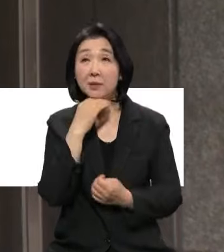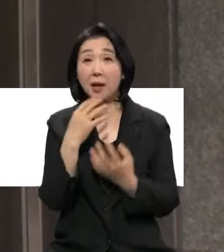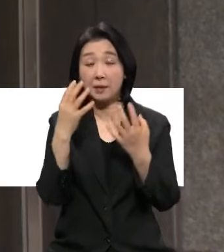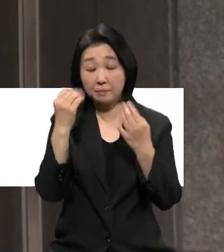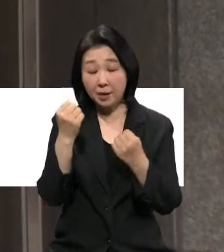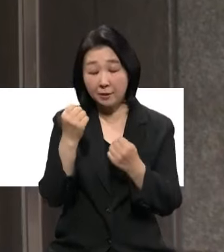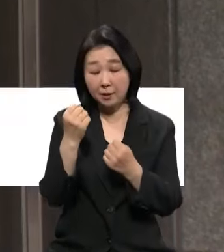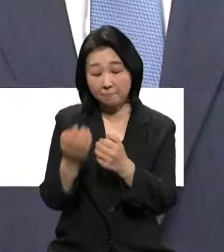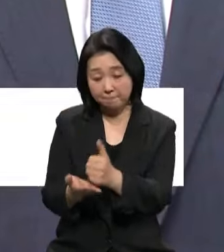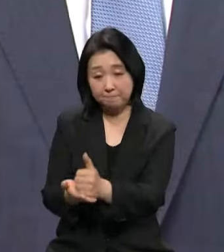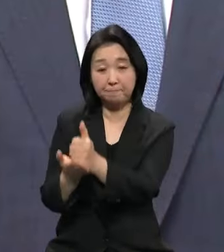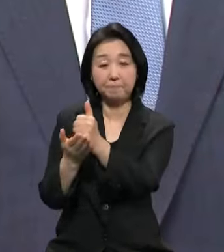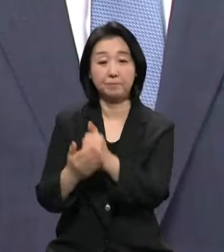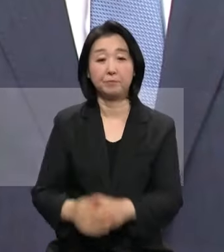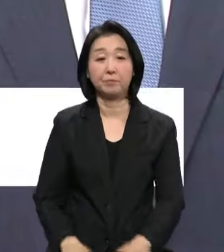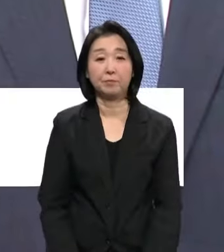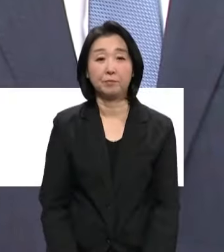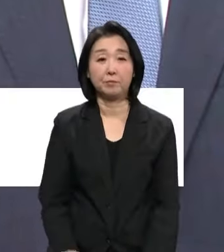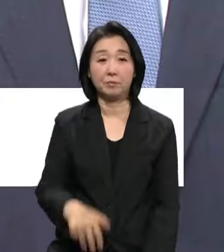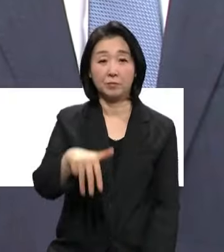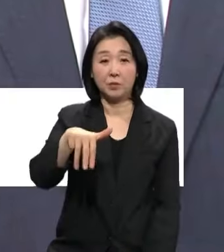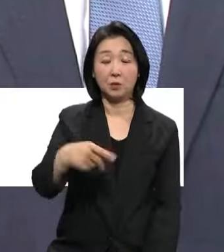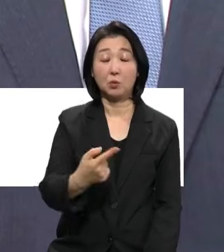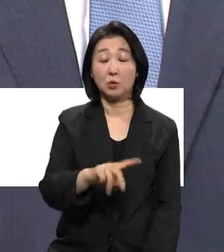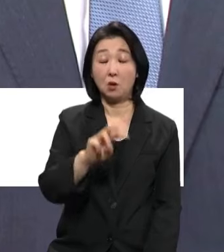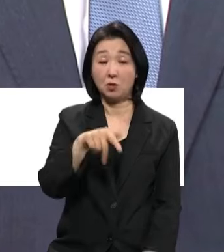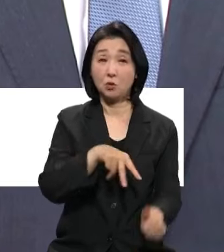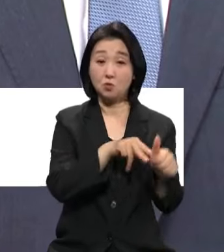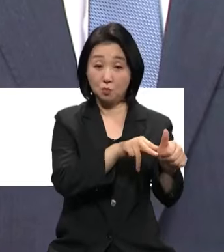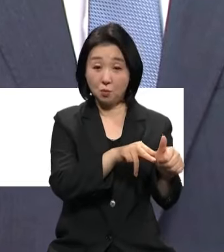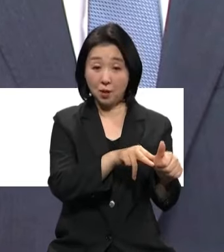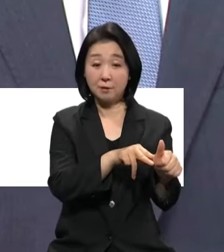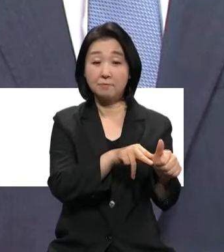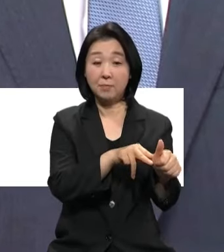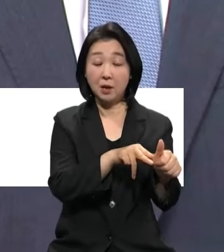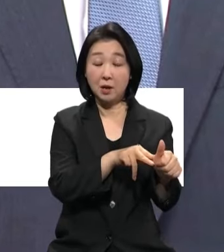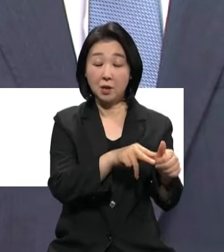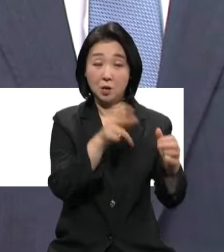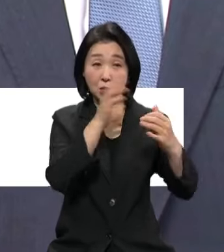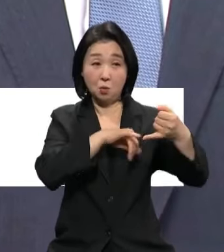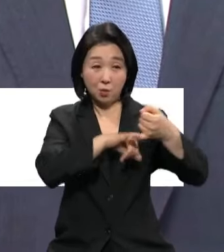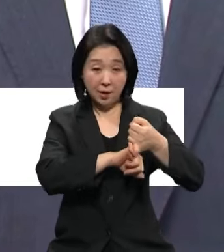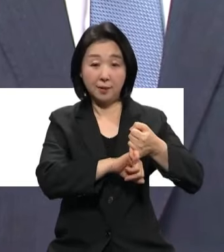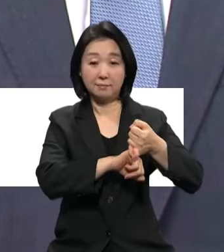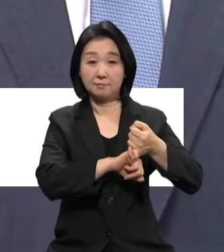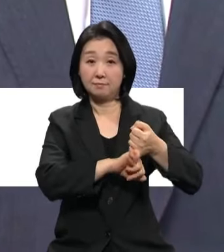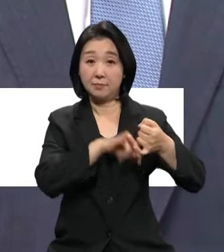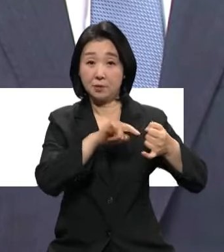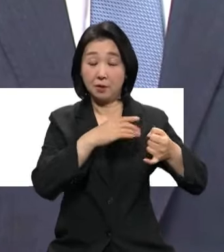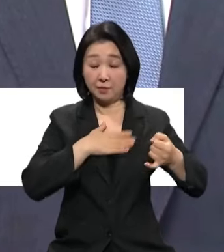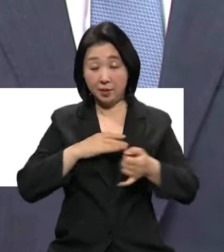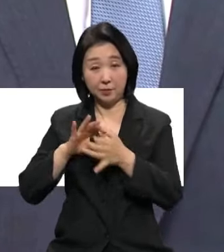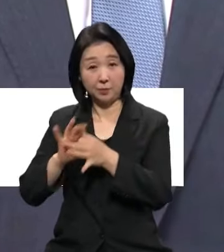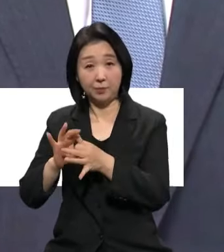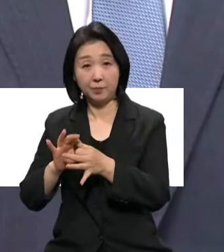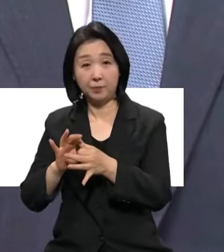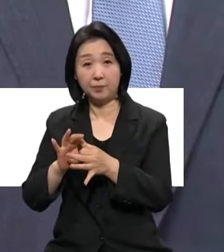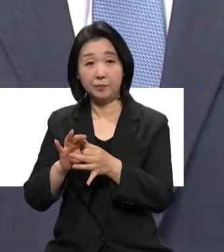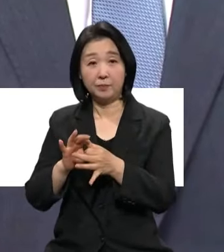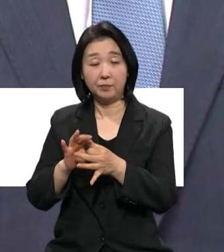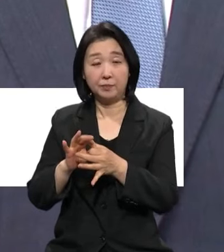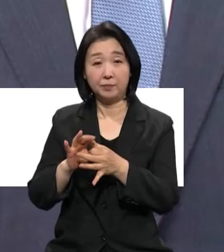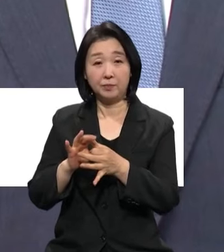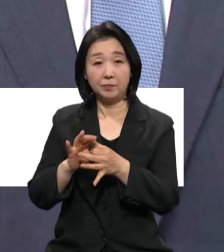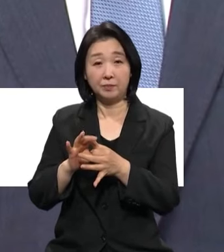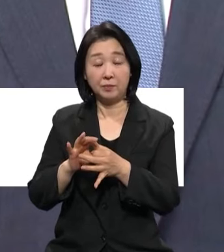또 존중을 했습니다 조정식 후보님께서 내 그었던 공약까지 또 저를 통해서